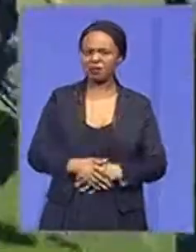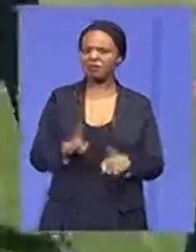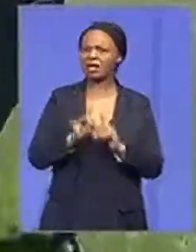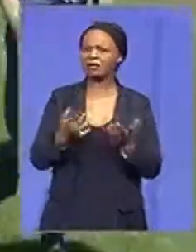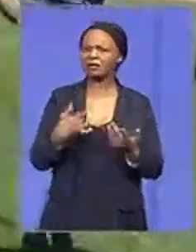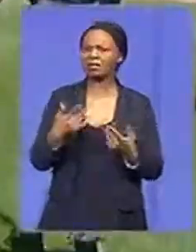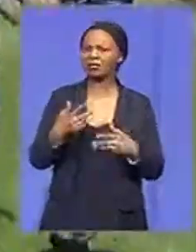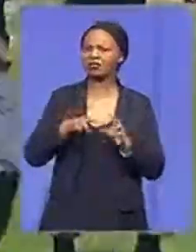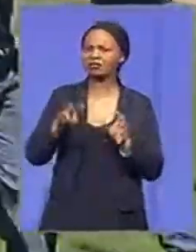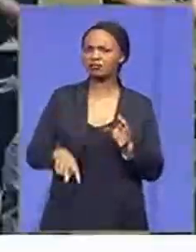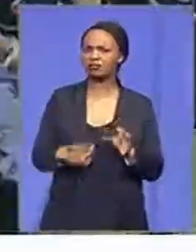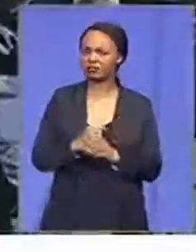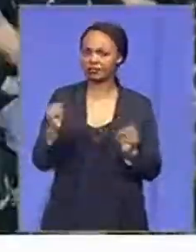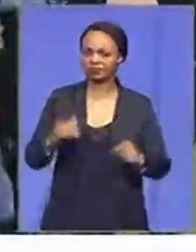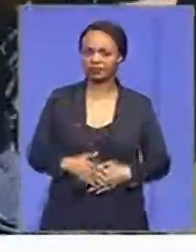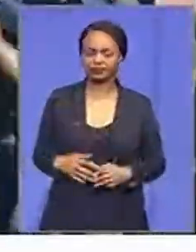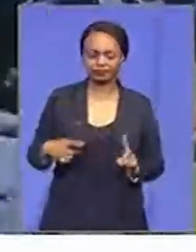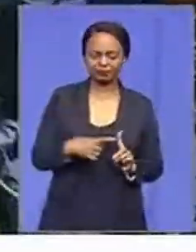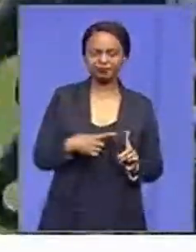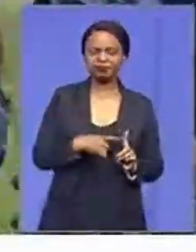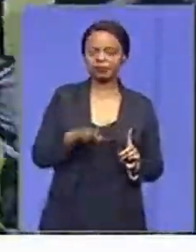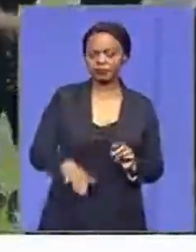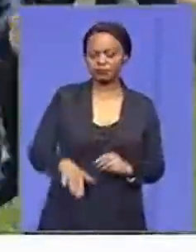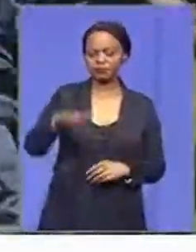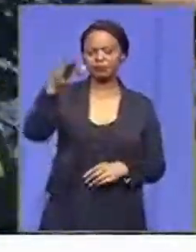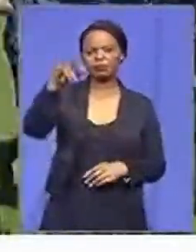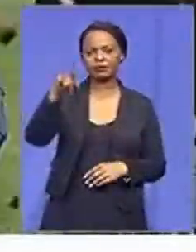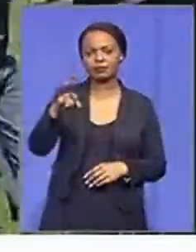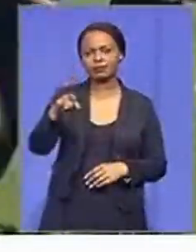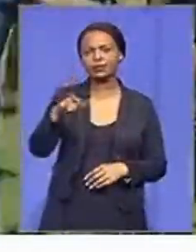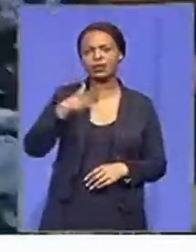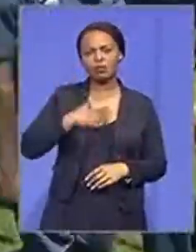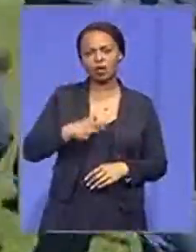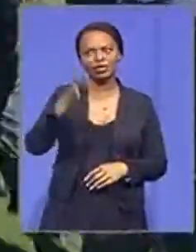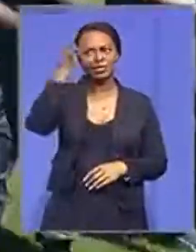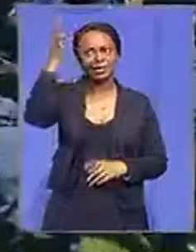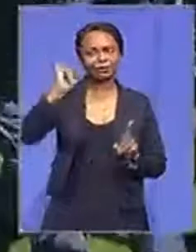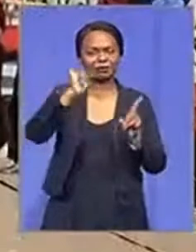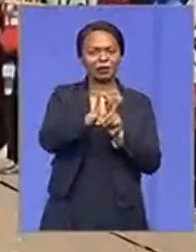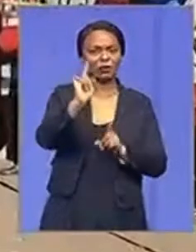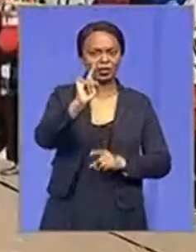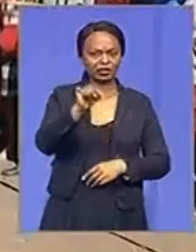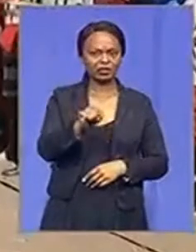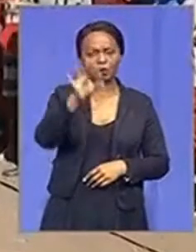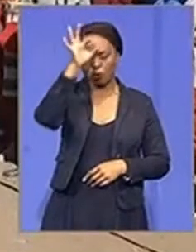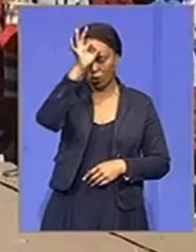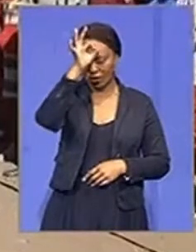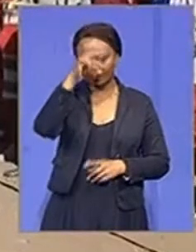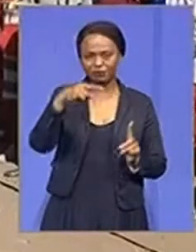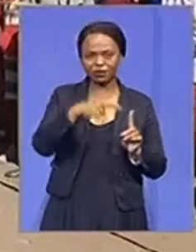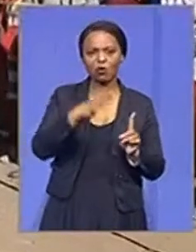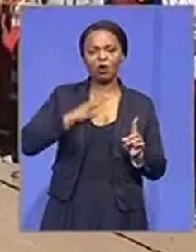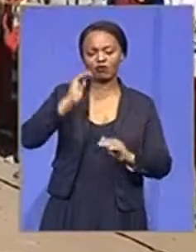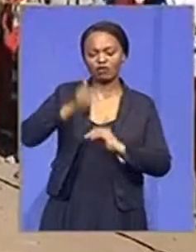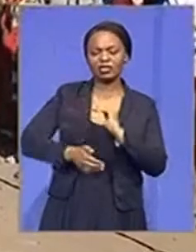e be e le toro ya Lekgotla Tebane ge a be a gola go ba lephodisa. Maikemišetšo magolo e be e le go šireletsa setšhaba kgatlhanong